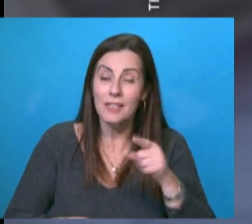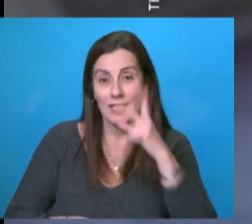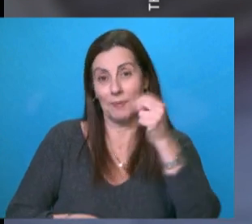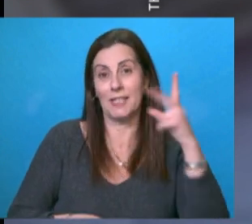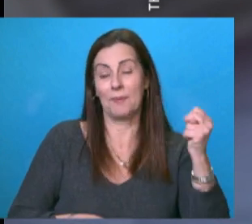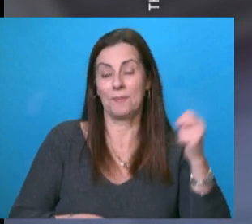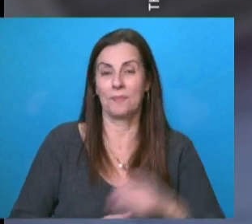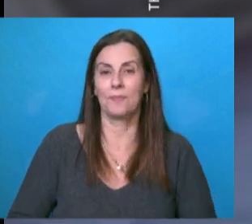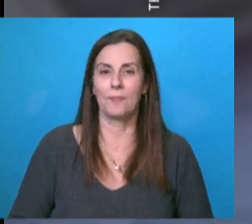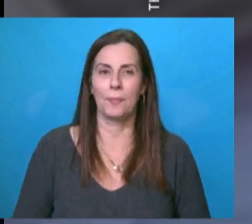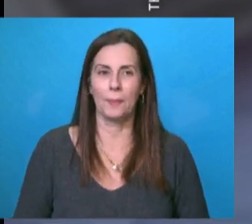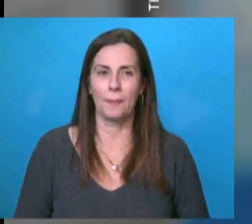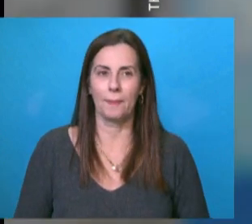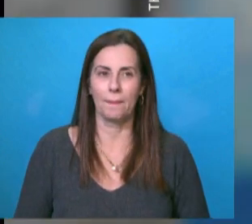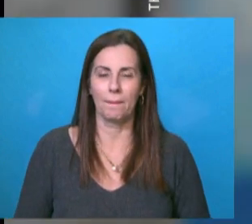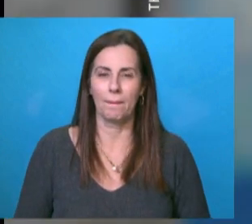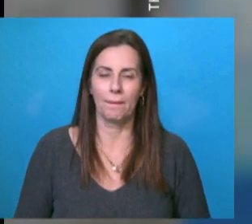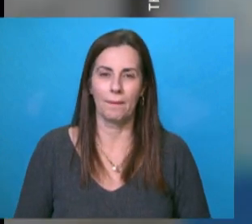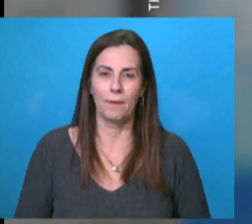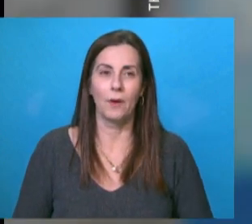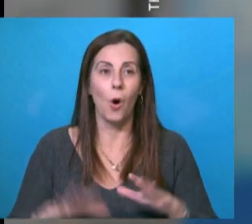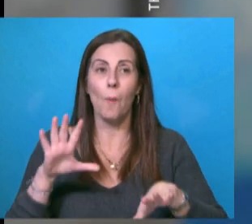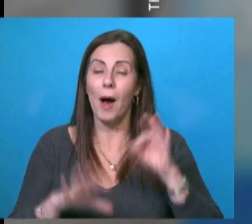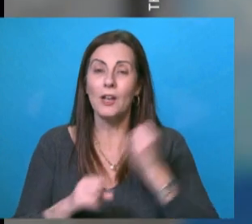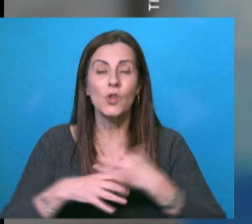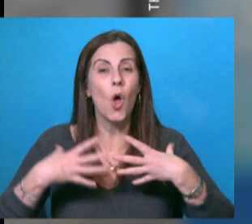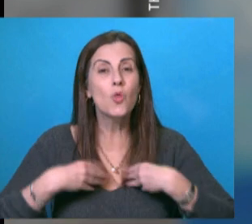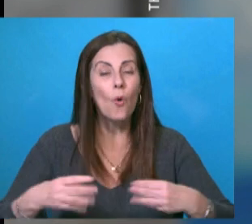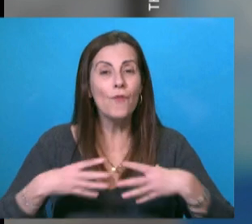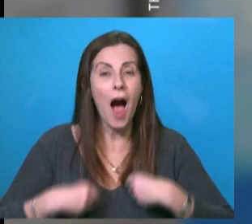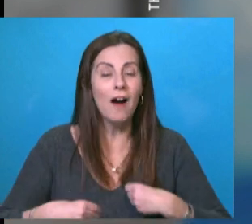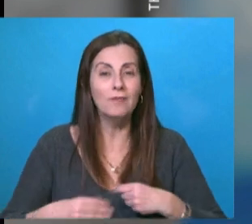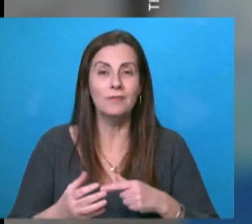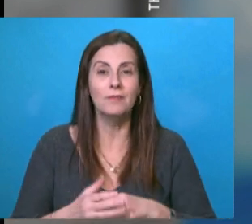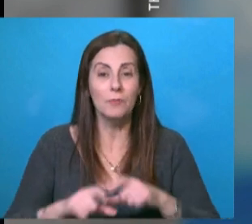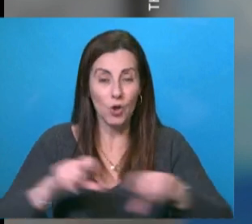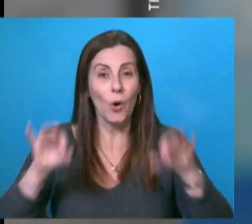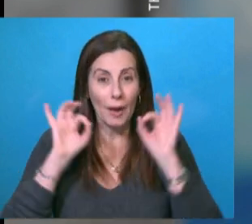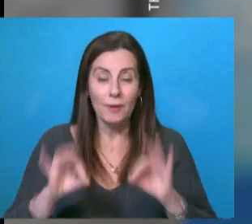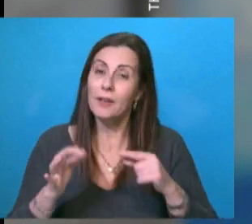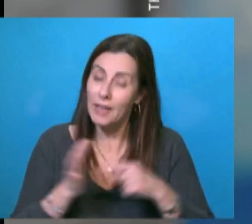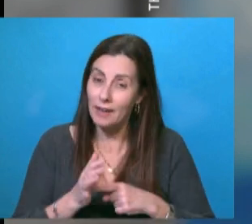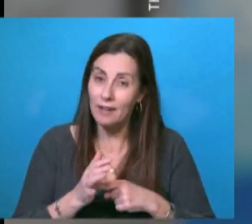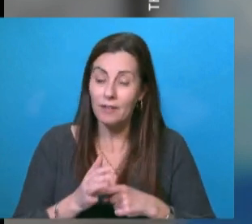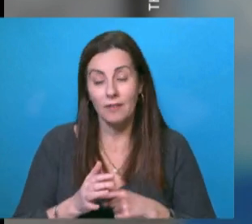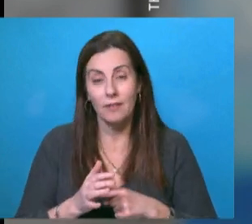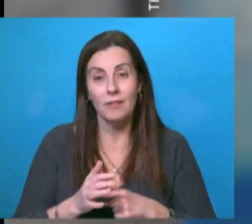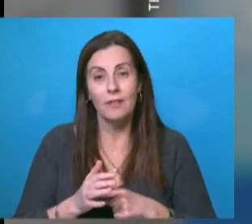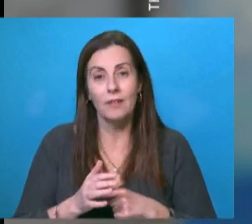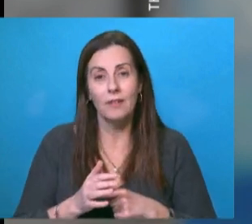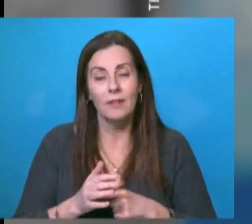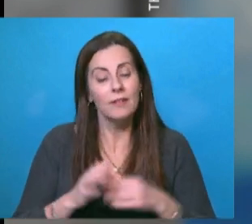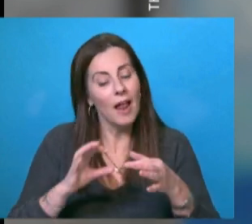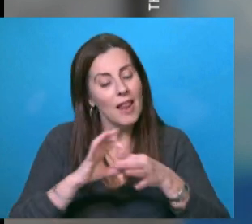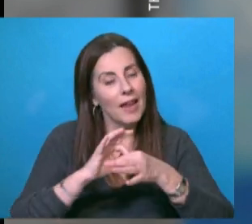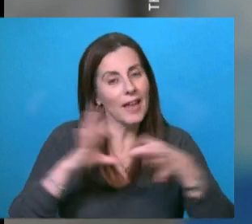הנה. הוא בחר ליצור את דובת הקוטב משטרות אמיתיים כדי, כך הוא אומר, לנתק את